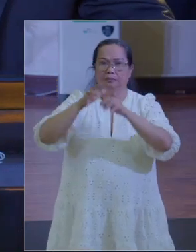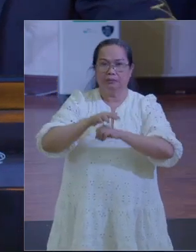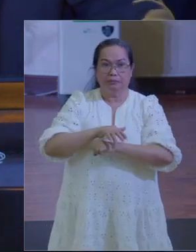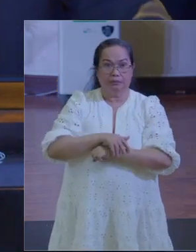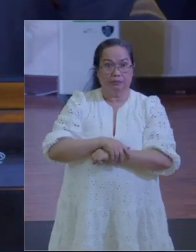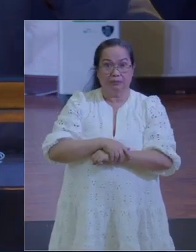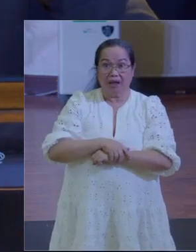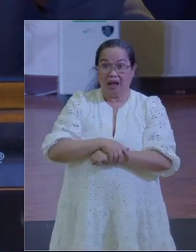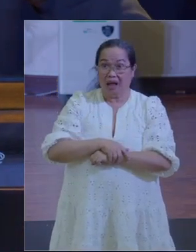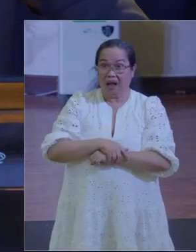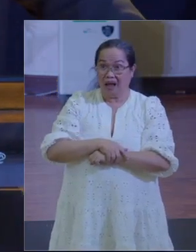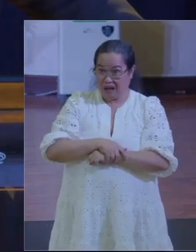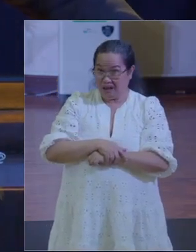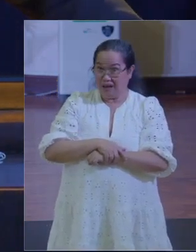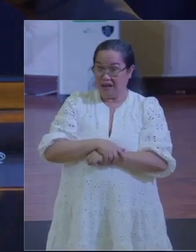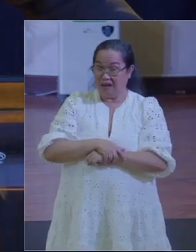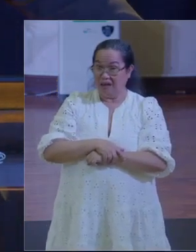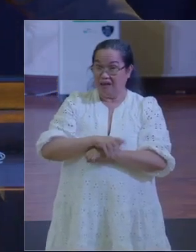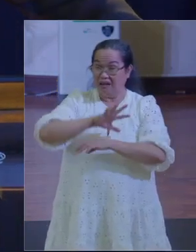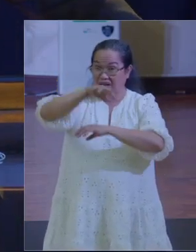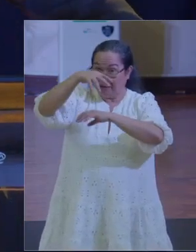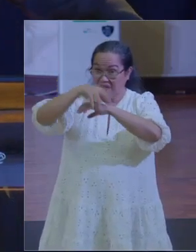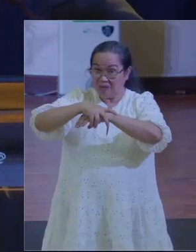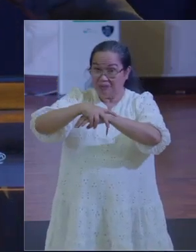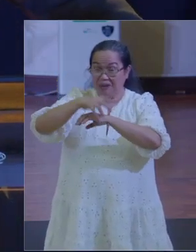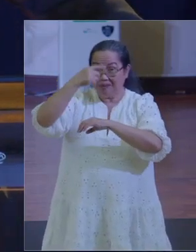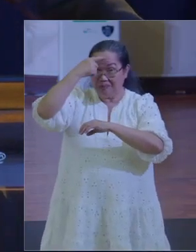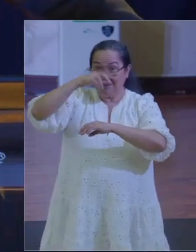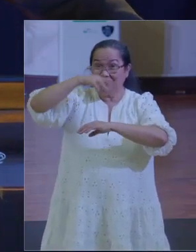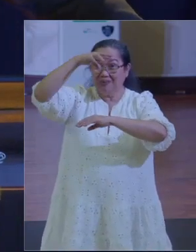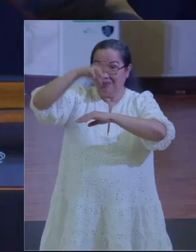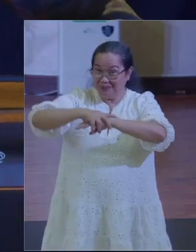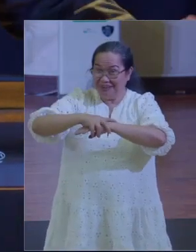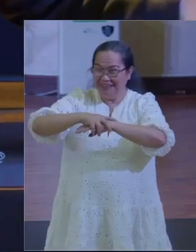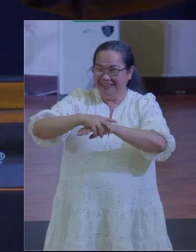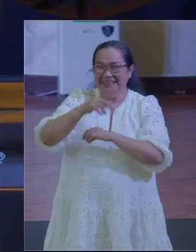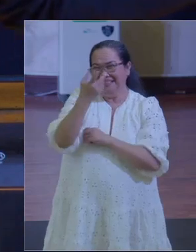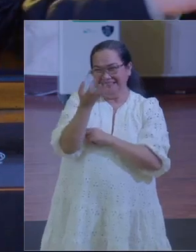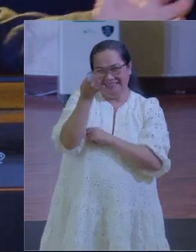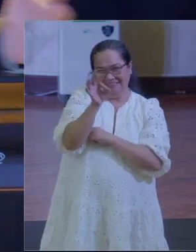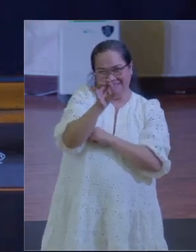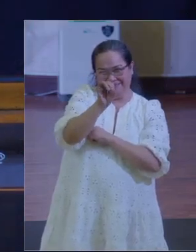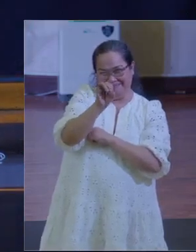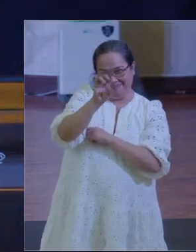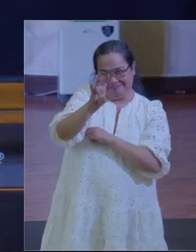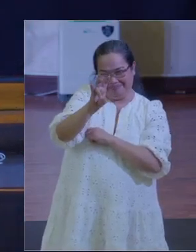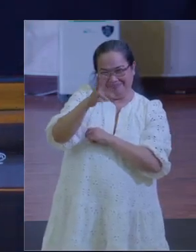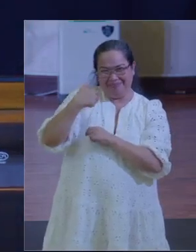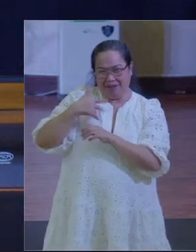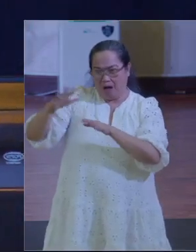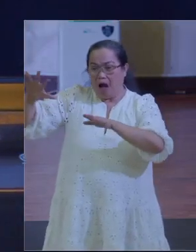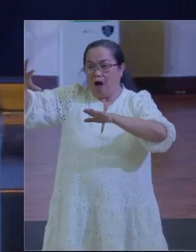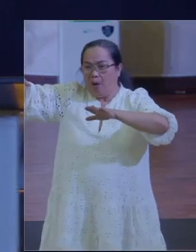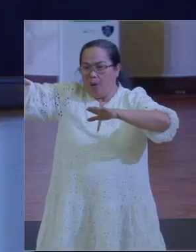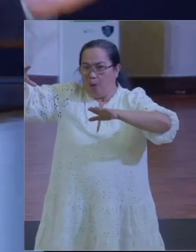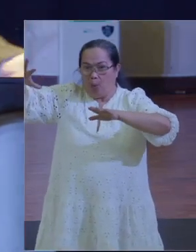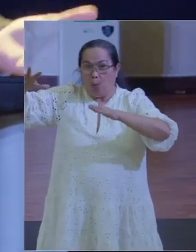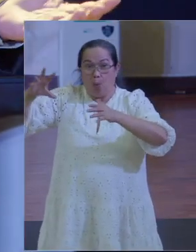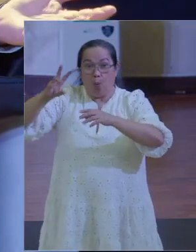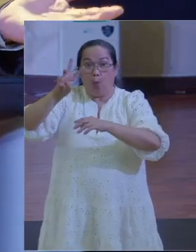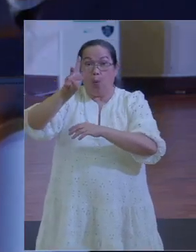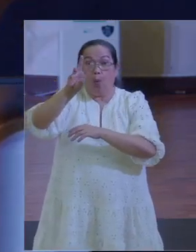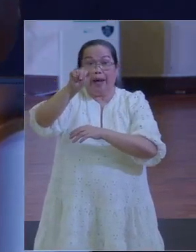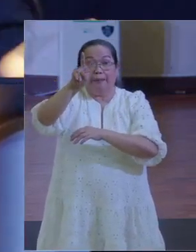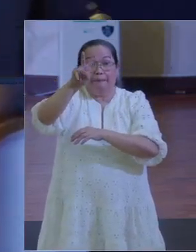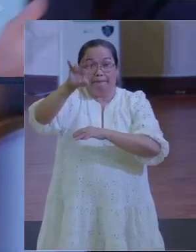Yung Tacloban po, pinangalan ng Tacloban kasi tinatakloban. Noong 1907, nagkaroon na ng tsunami ron doon pa. Na-discover